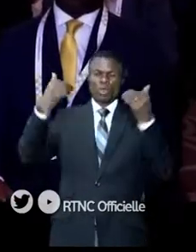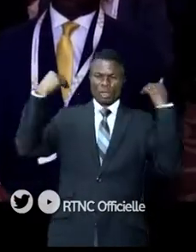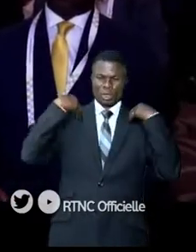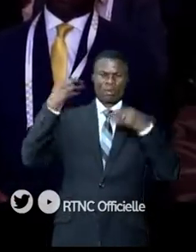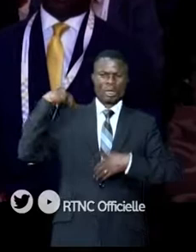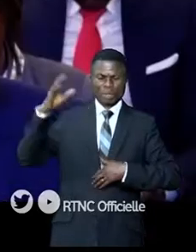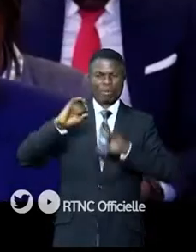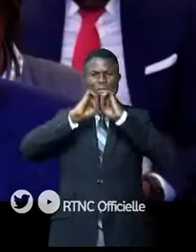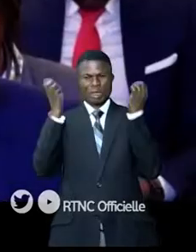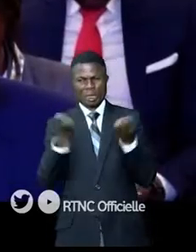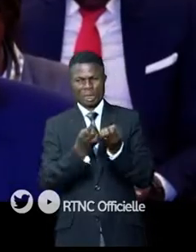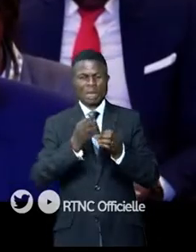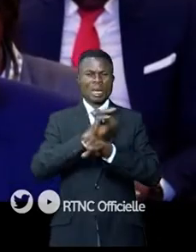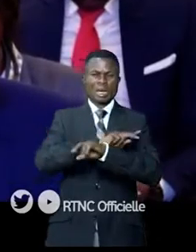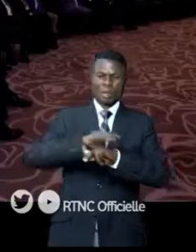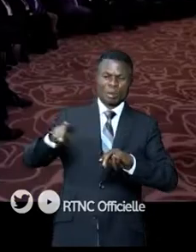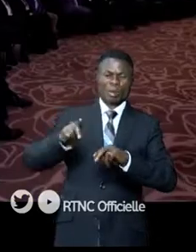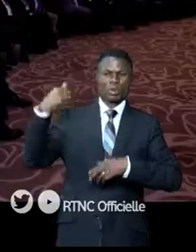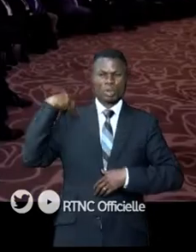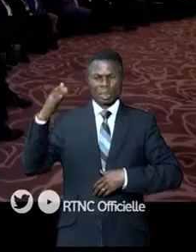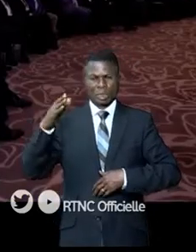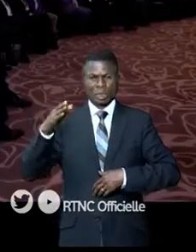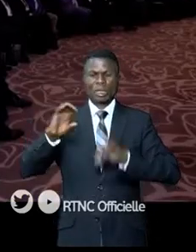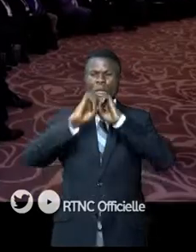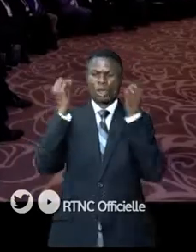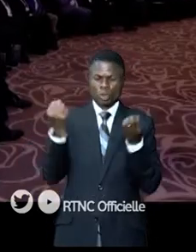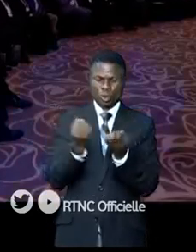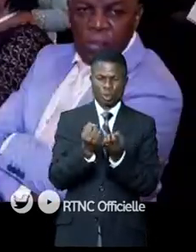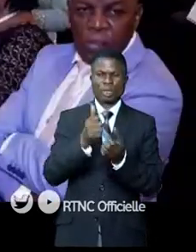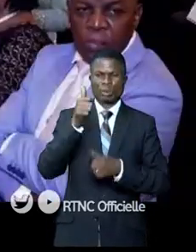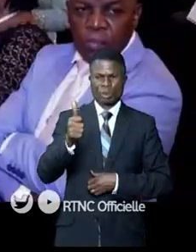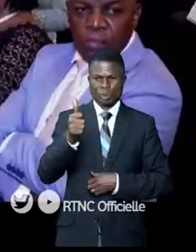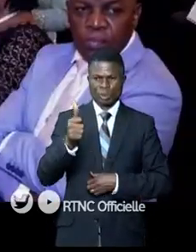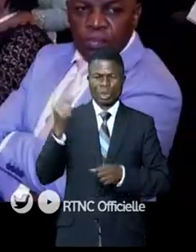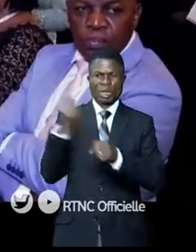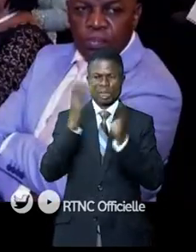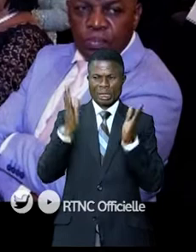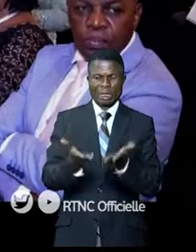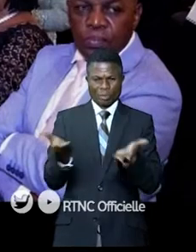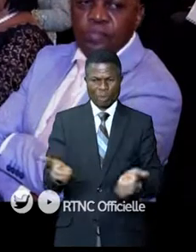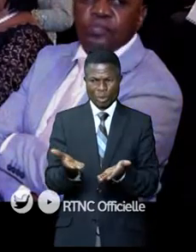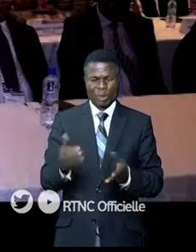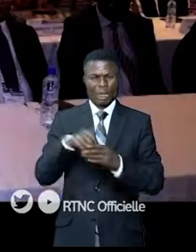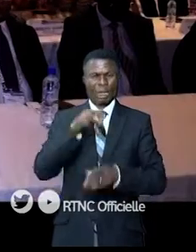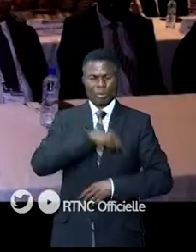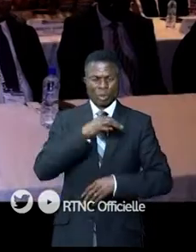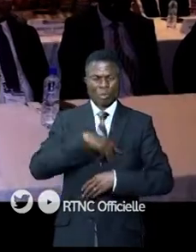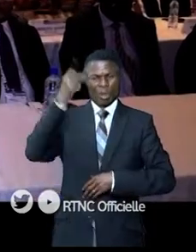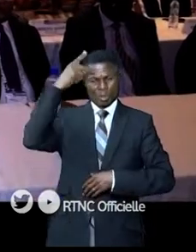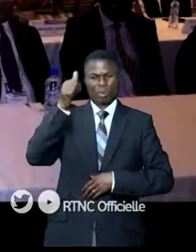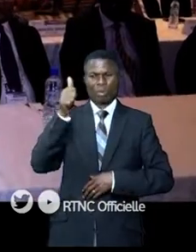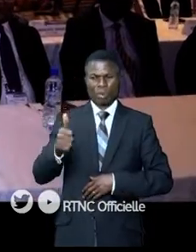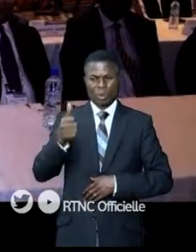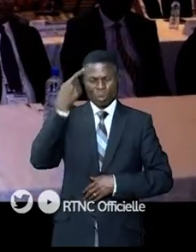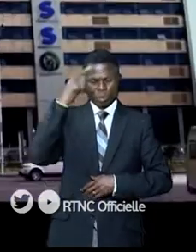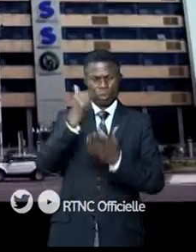les entreprises et établissements publics, l'associé actif d'une société, l'employé local dans une mission diplomatique, pour